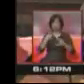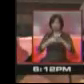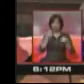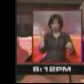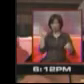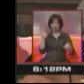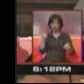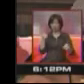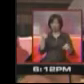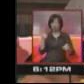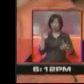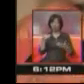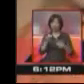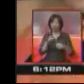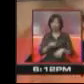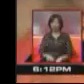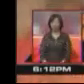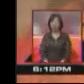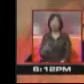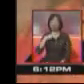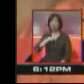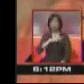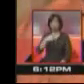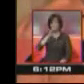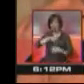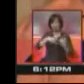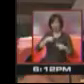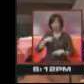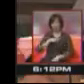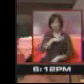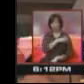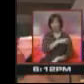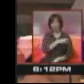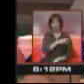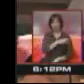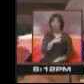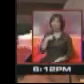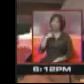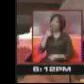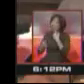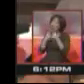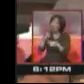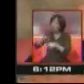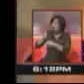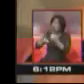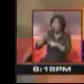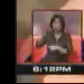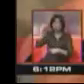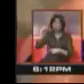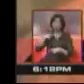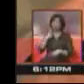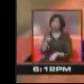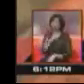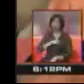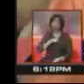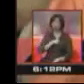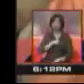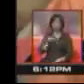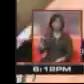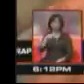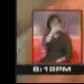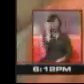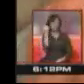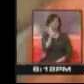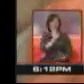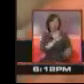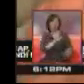mga maanghang na mga salita, ako po ay humingi sa iyo ng dispensa. Mukhang forgive and forget naman ang tema ni